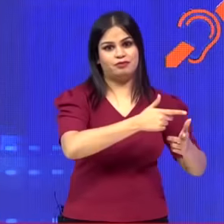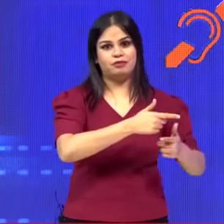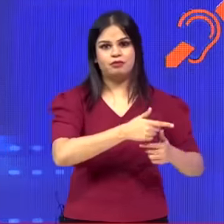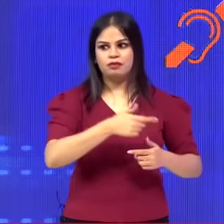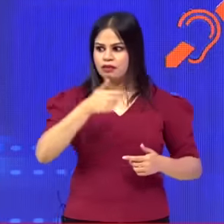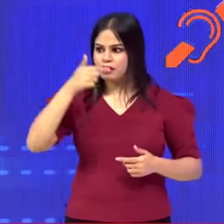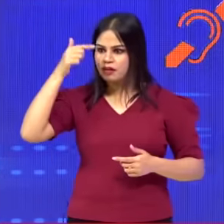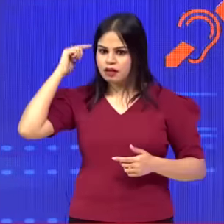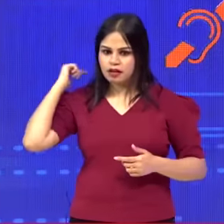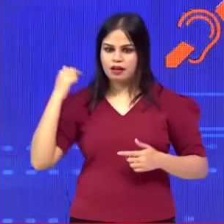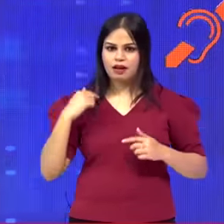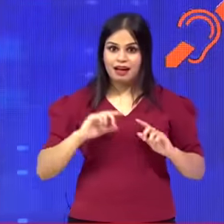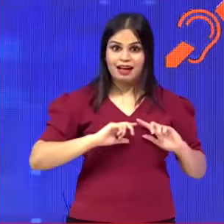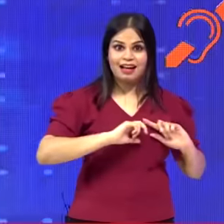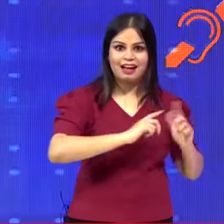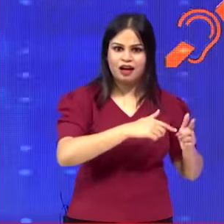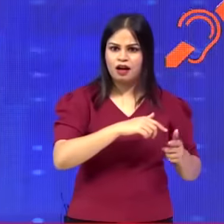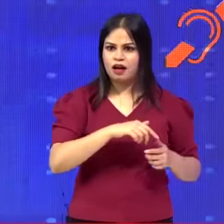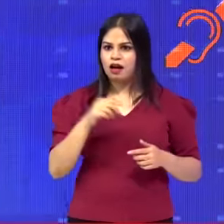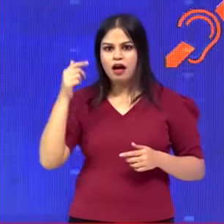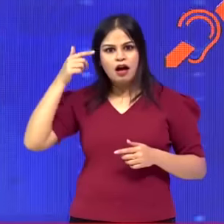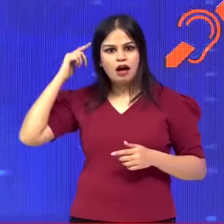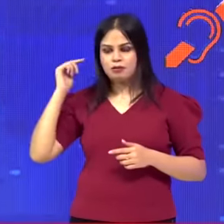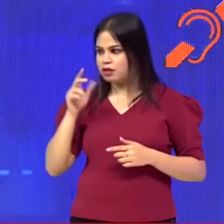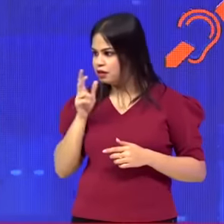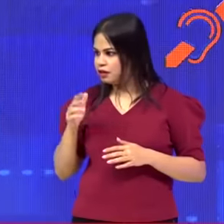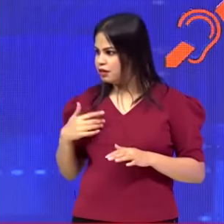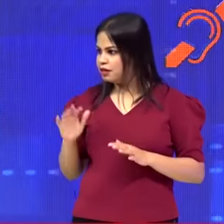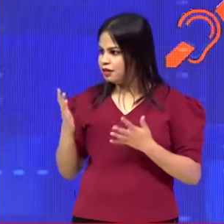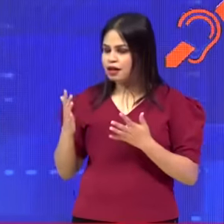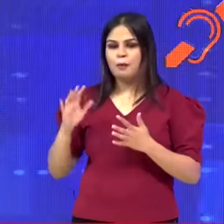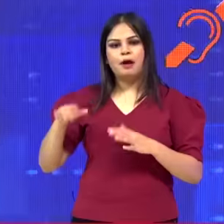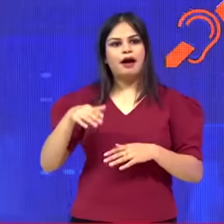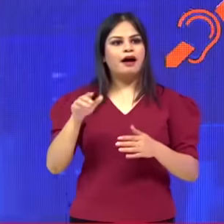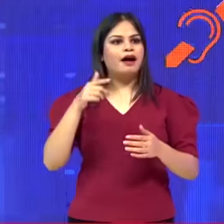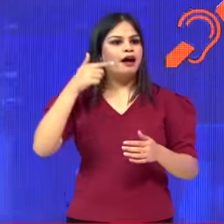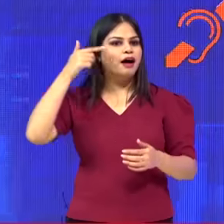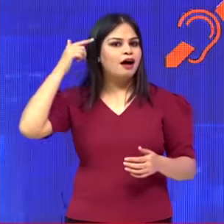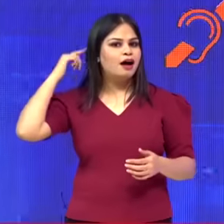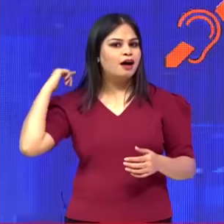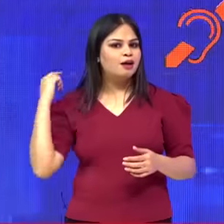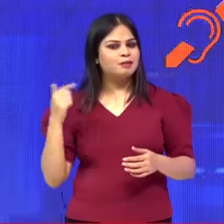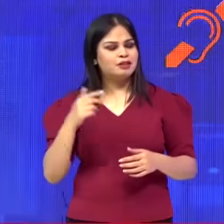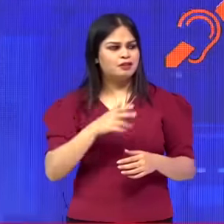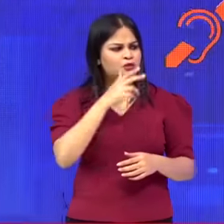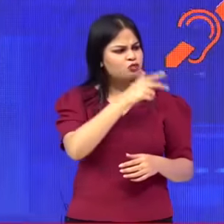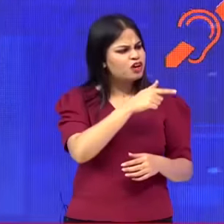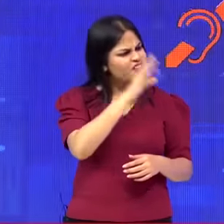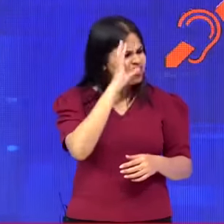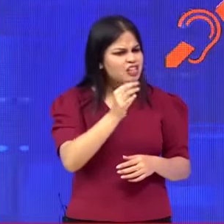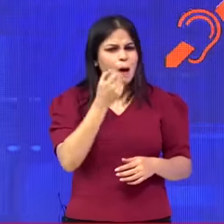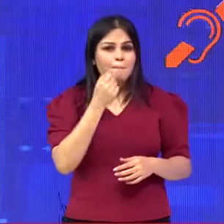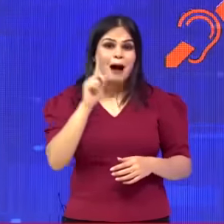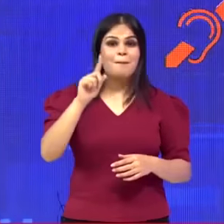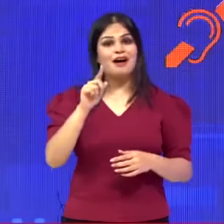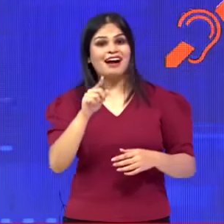आमिर खान इज गोइंग टू सिंग टू यू. आई लुक, तो फिर आमिर स्टार्ट हुए, ऐसे ऐसे सिंपल गाना है पापा कहते हैं इस,